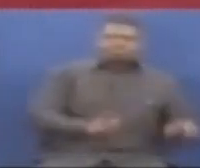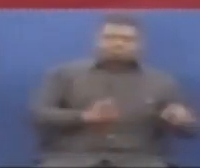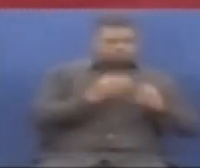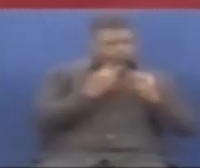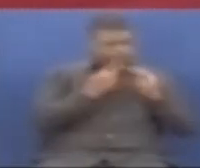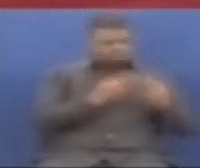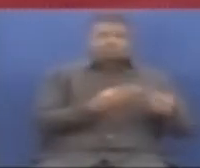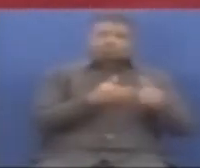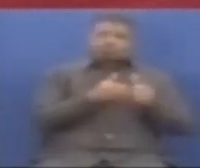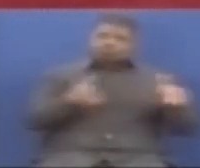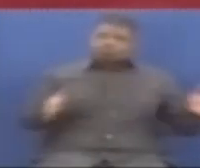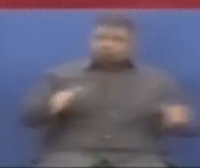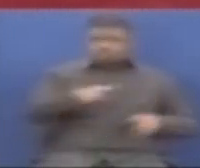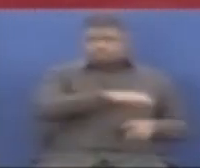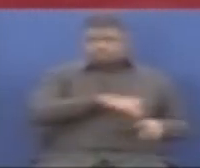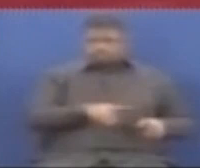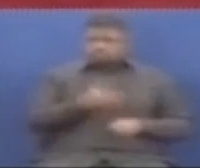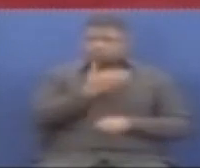Asante.